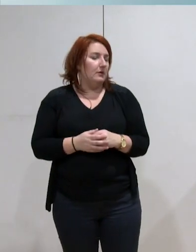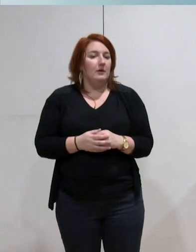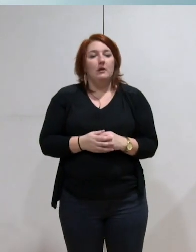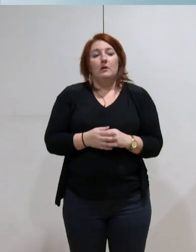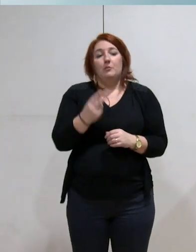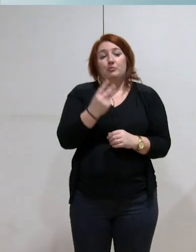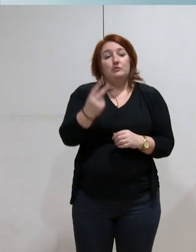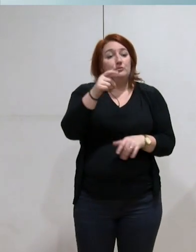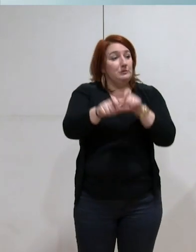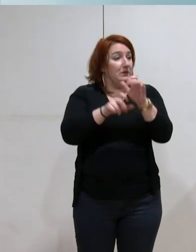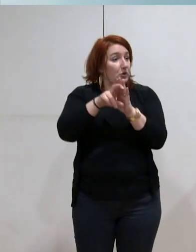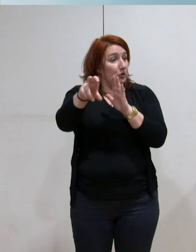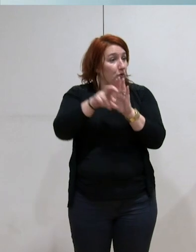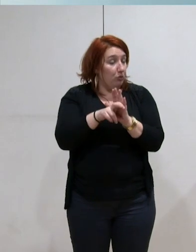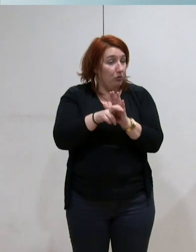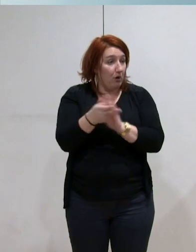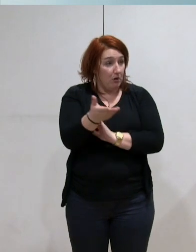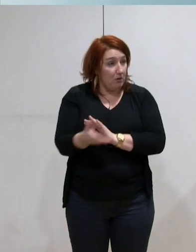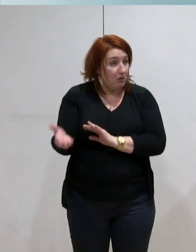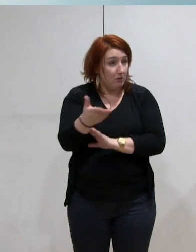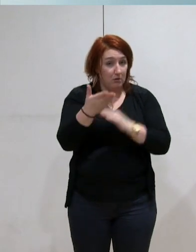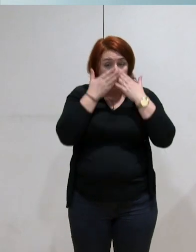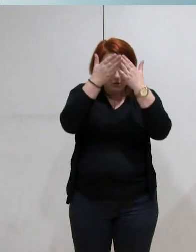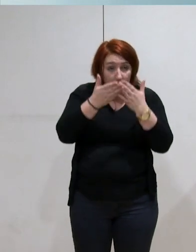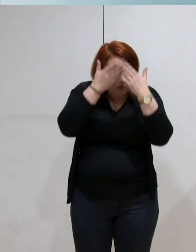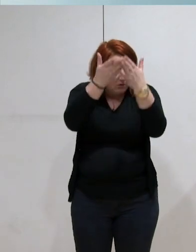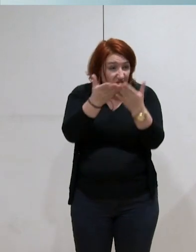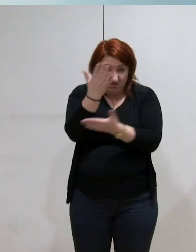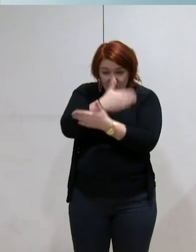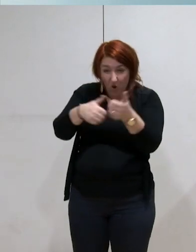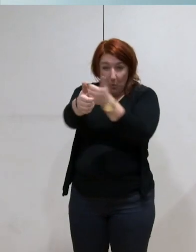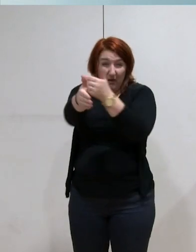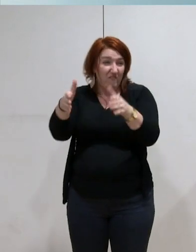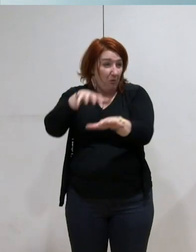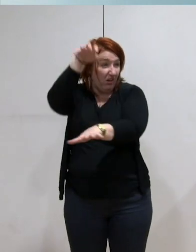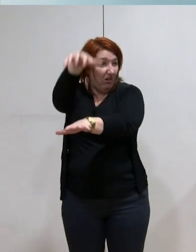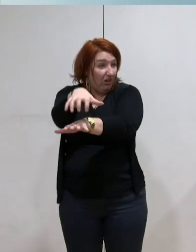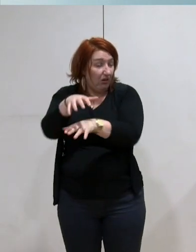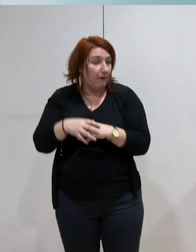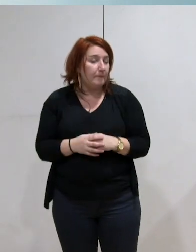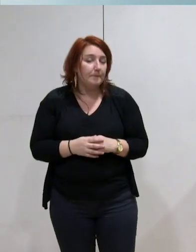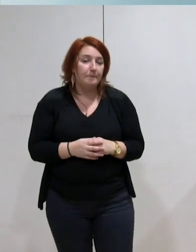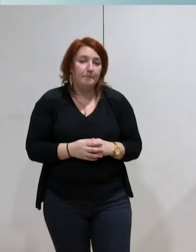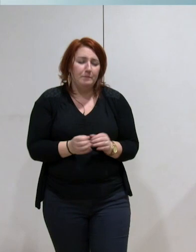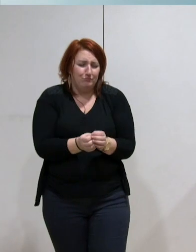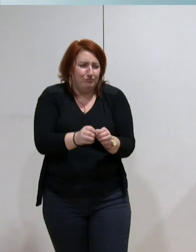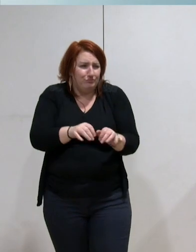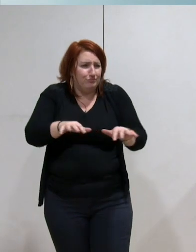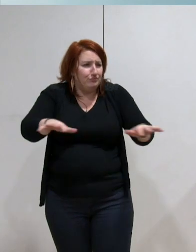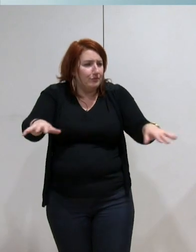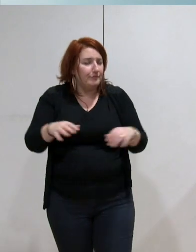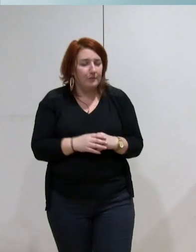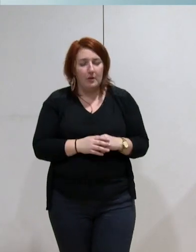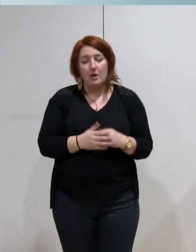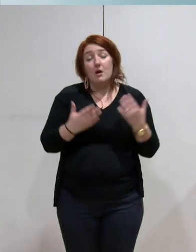jeunes grenoblois sont contraints d'étudier dans ce type de préfabriqué cependant et presque malheureusement